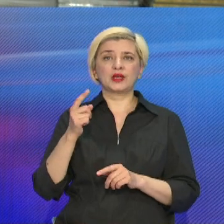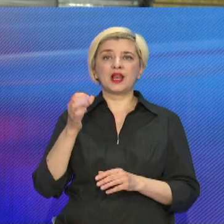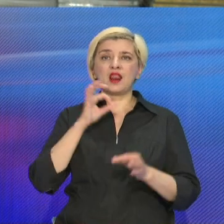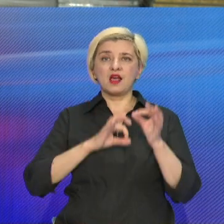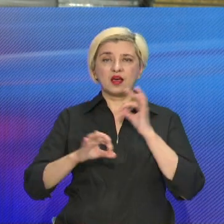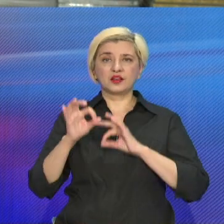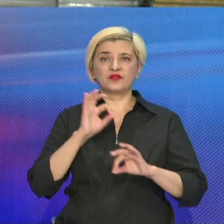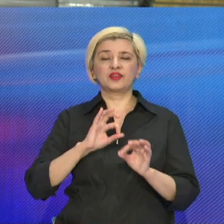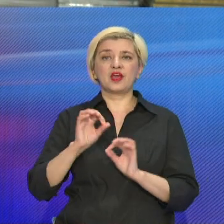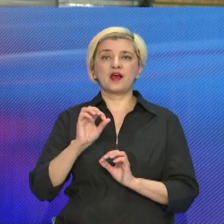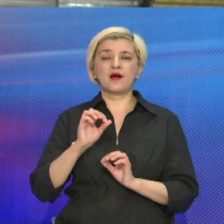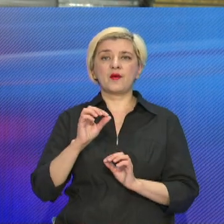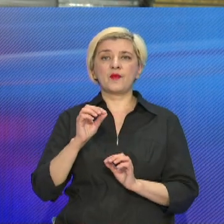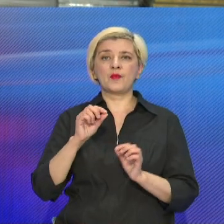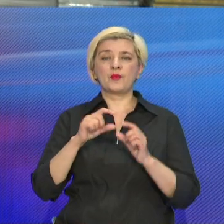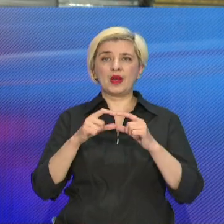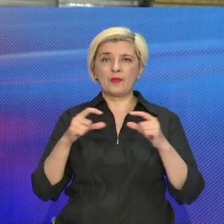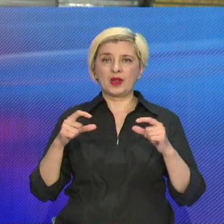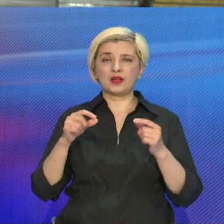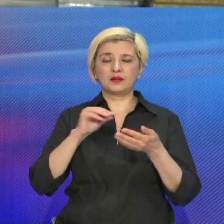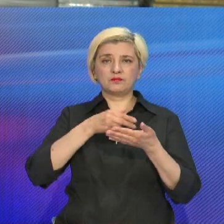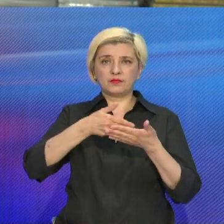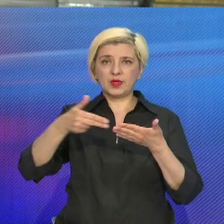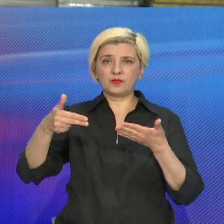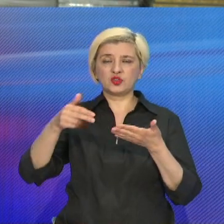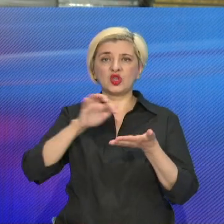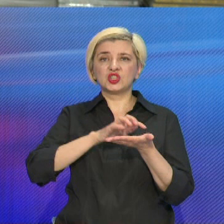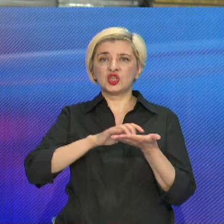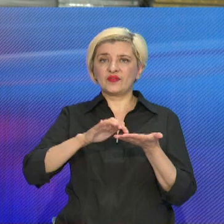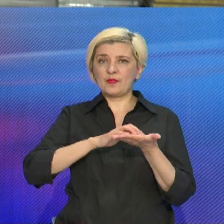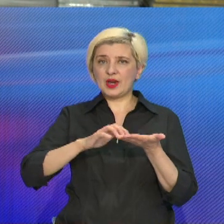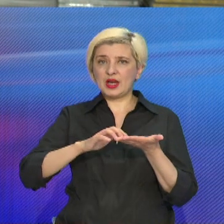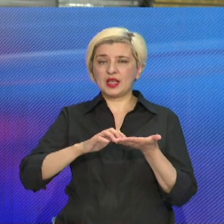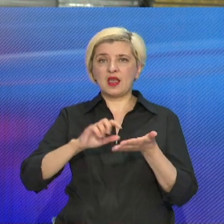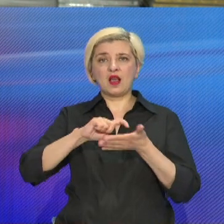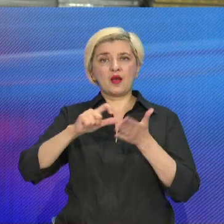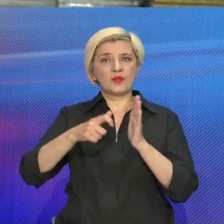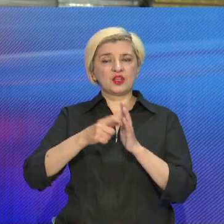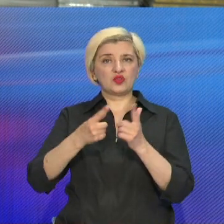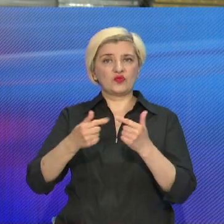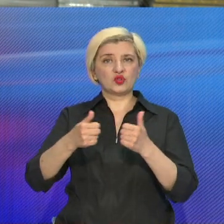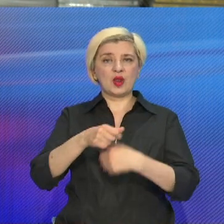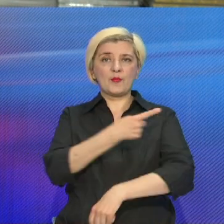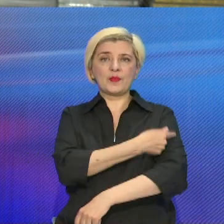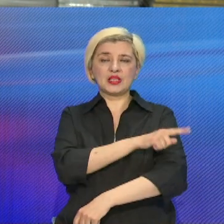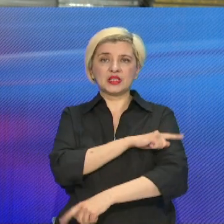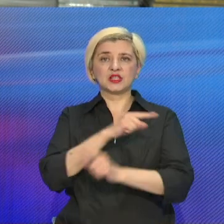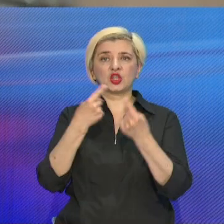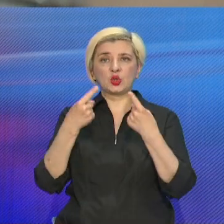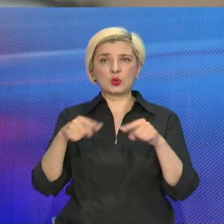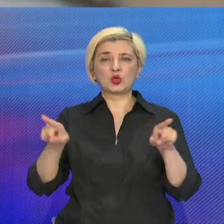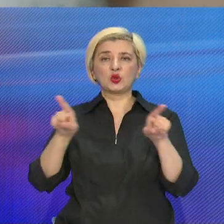вот упаковки подписываются шрифтом Брайля, кабинеты в учреждениях медицинских и в других